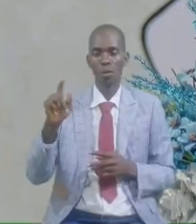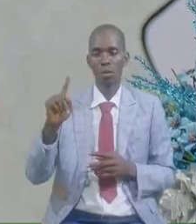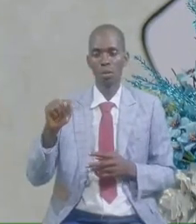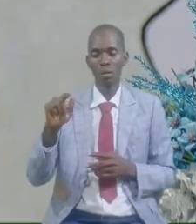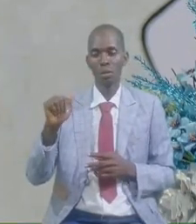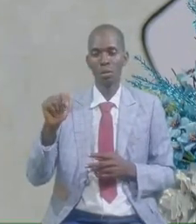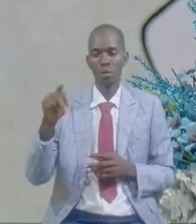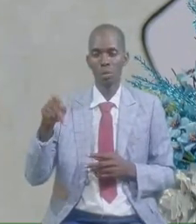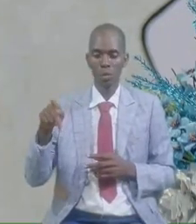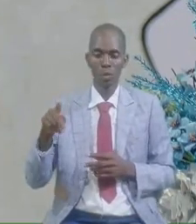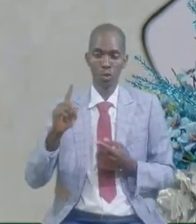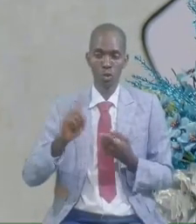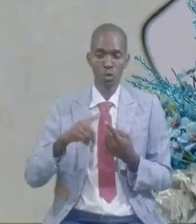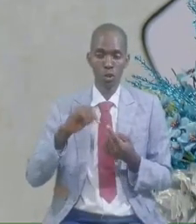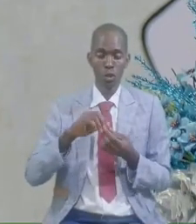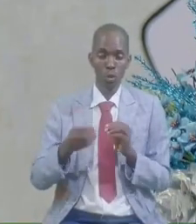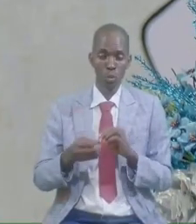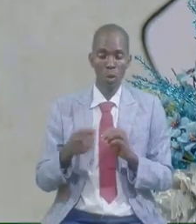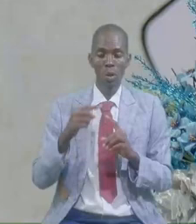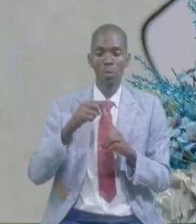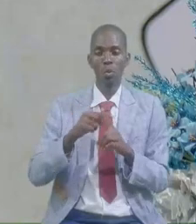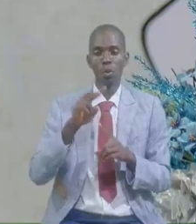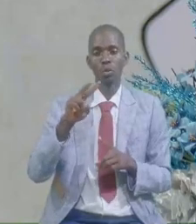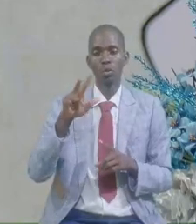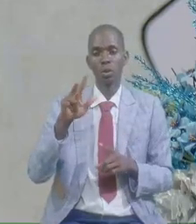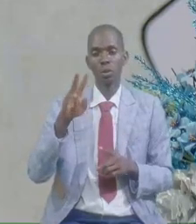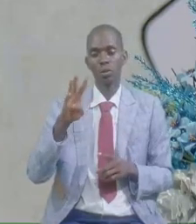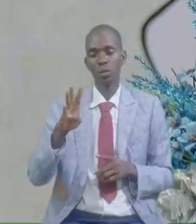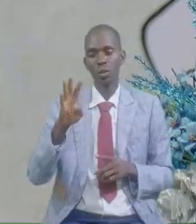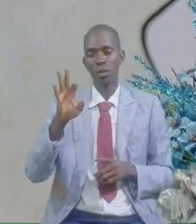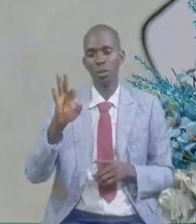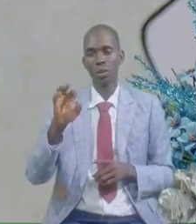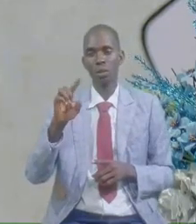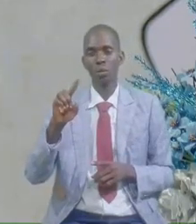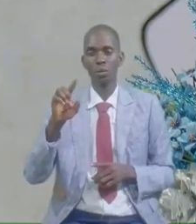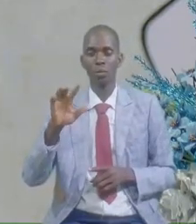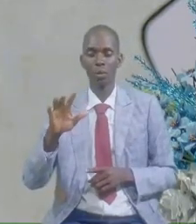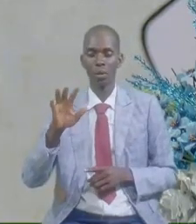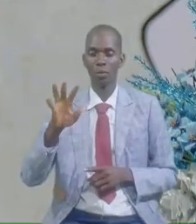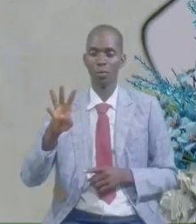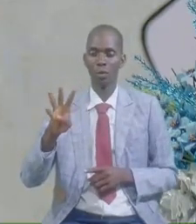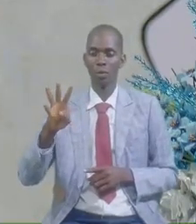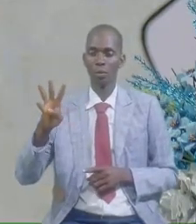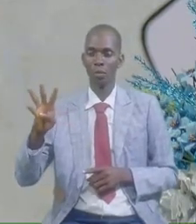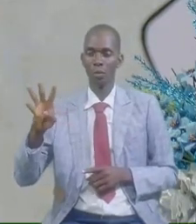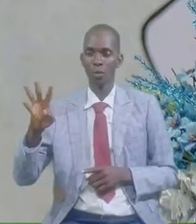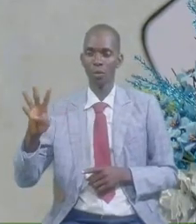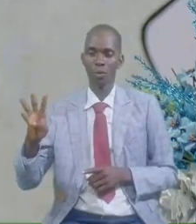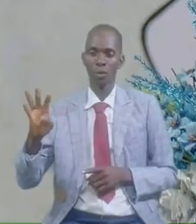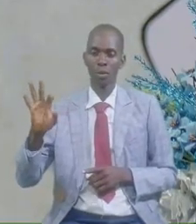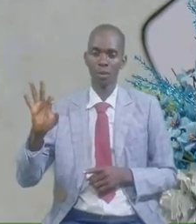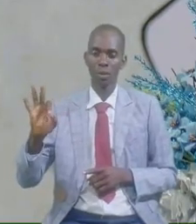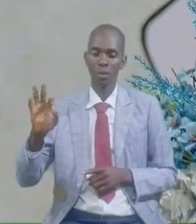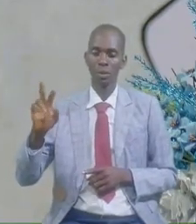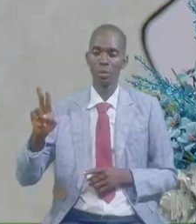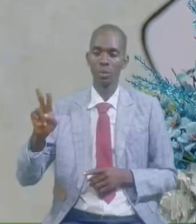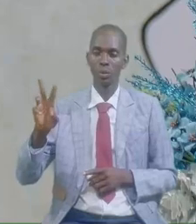Par les numéros qui vous sont communiqués. Ou bien vous pouvez également le faire par le numéro suivant.